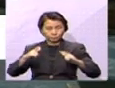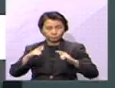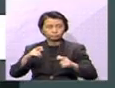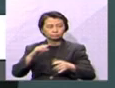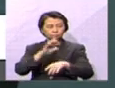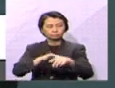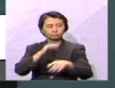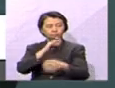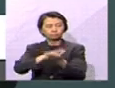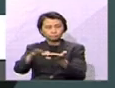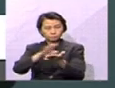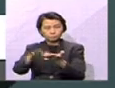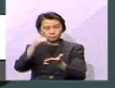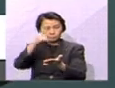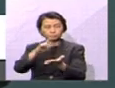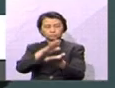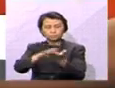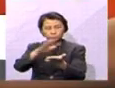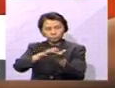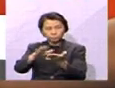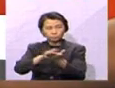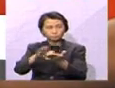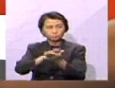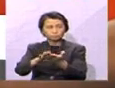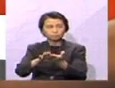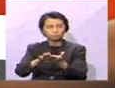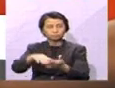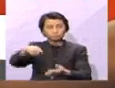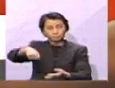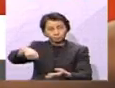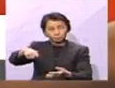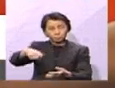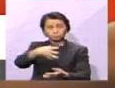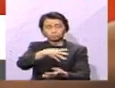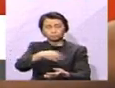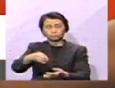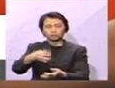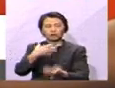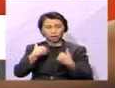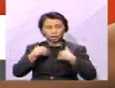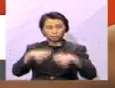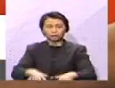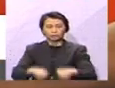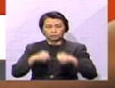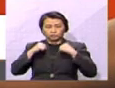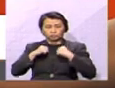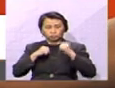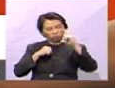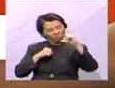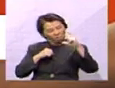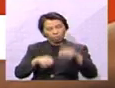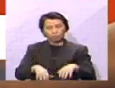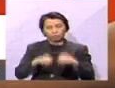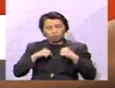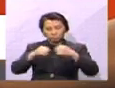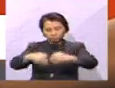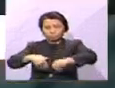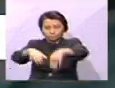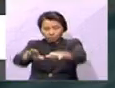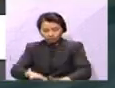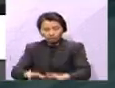kita Panggil cleaning k lah untuk kebersihan dan JKM juga membekalkan selimut tebal tik